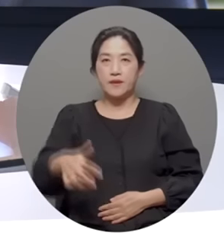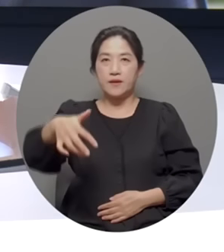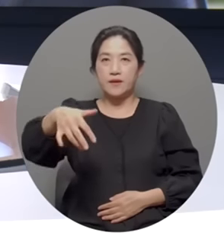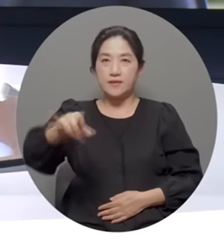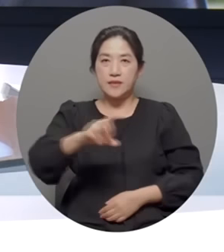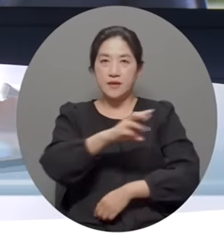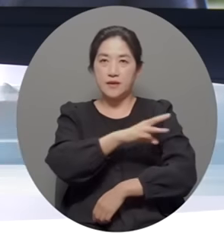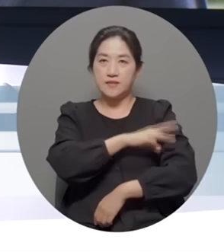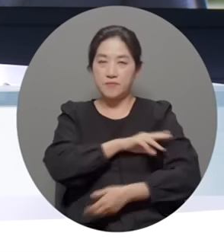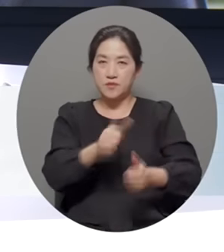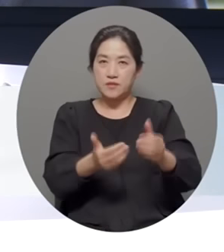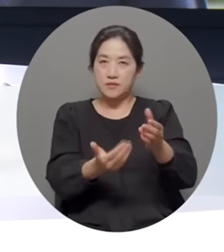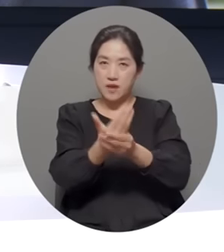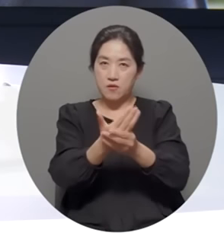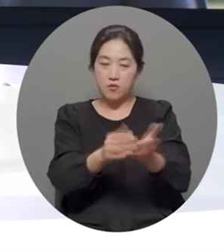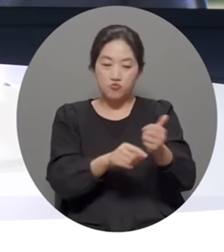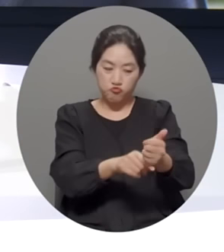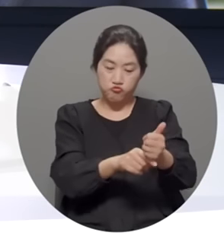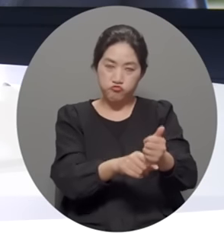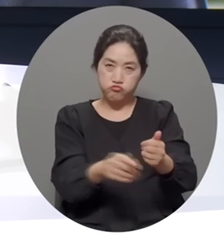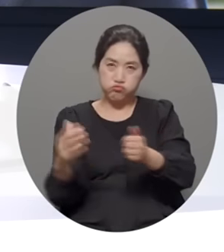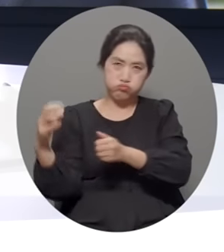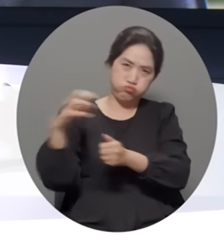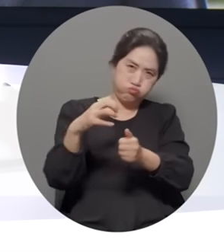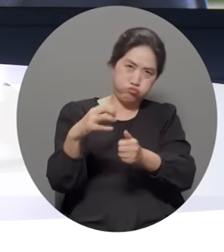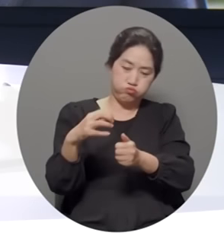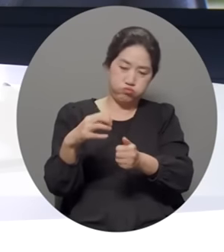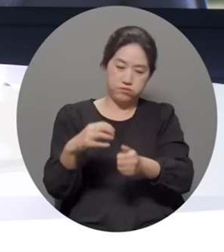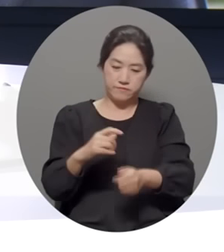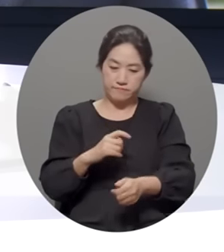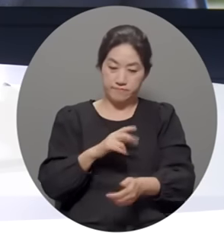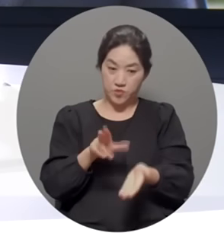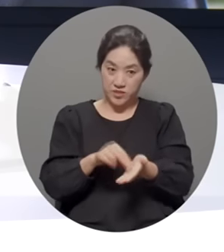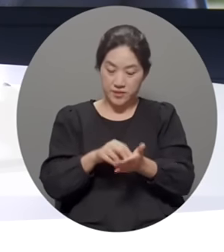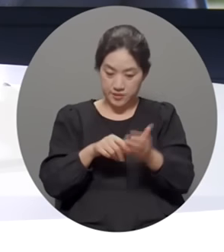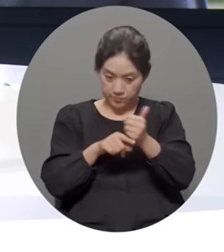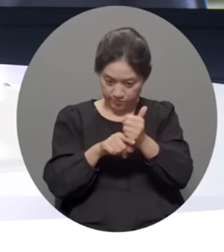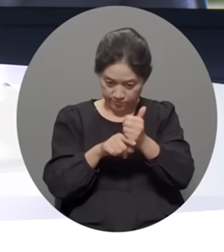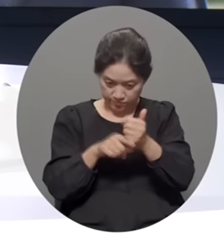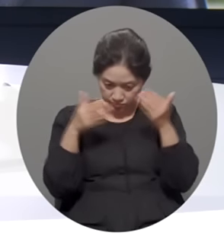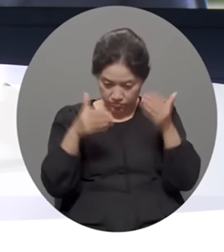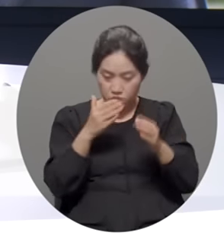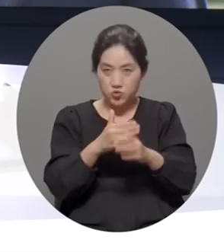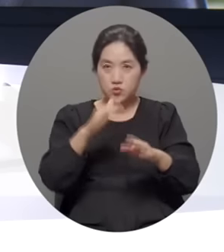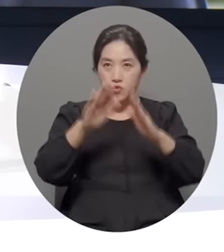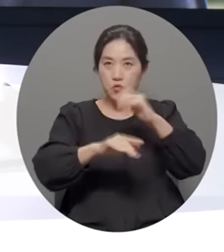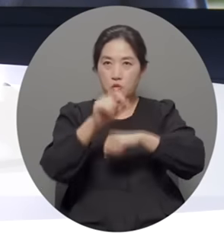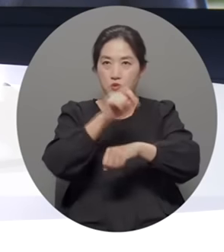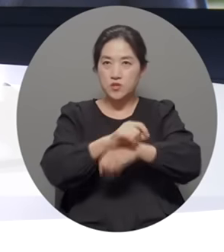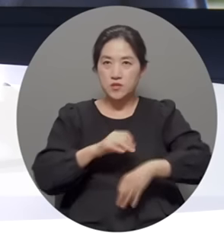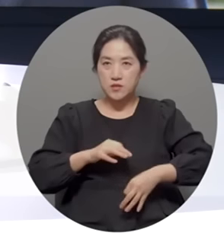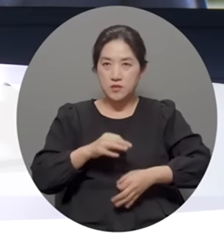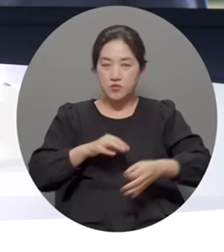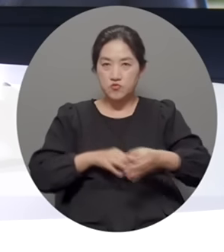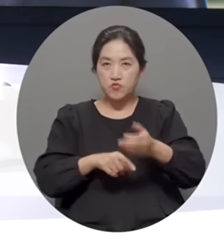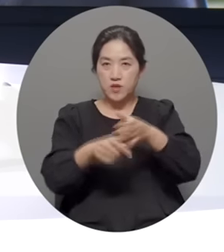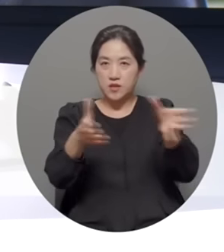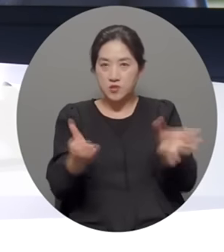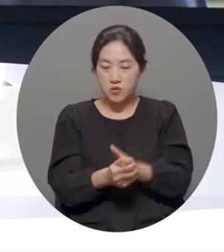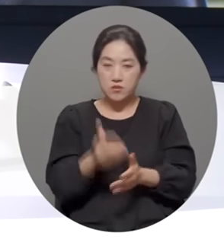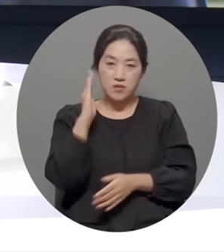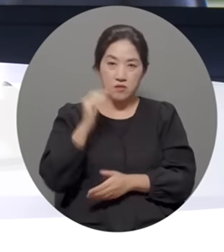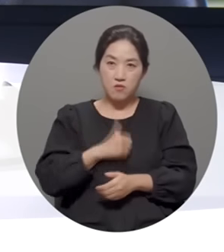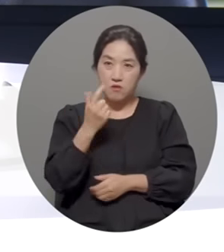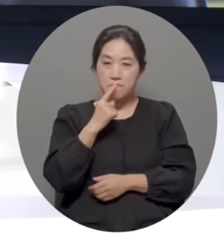최상병 사망 사건 수사 외압 의혹을 들여다보고 있는 공수처가 이른바 대통령 경로서를 두고 입장이 엇갈린 양